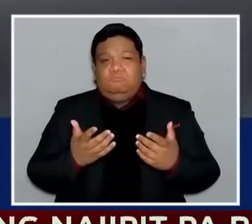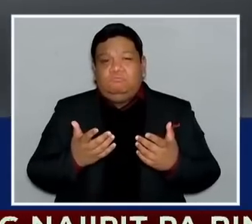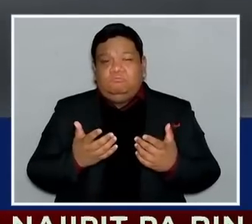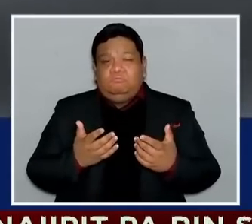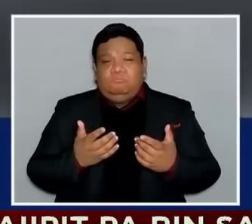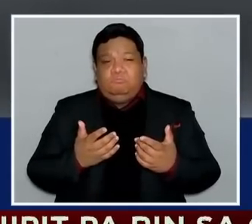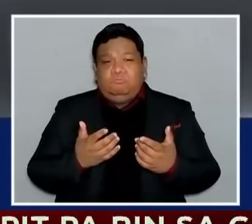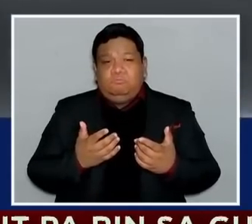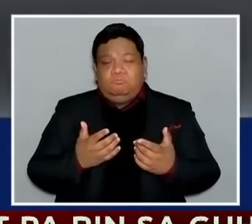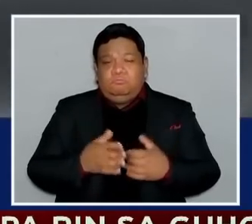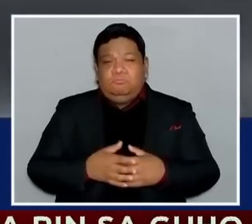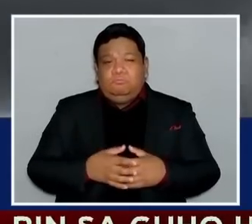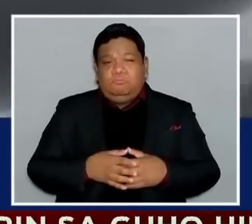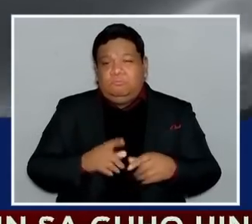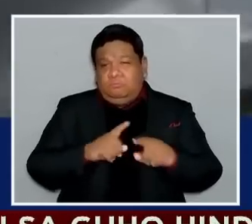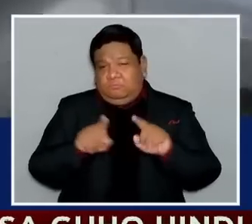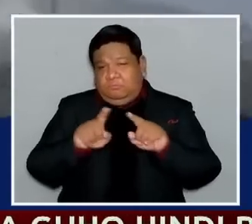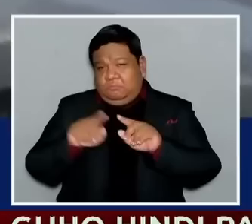ibang tao.